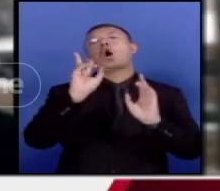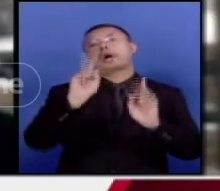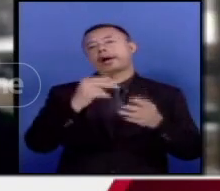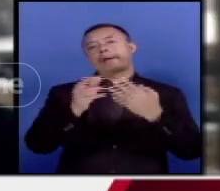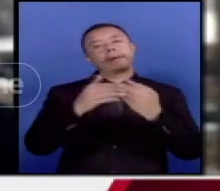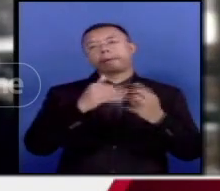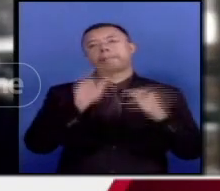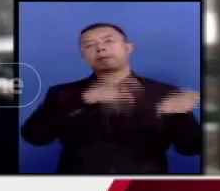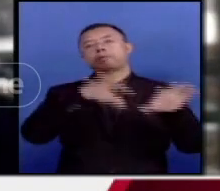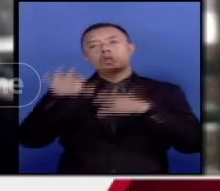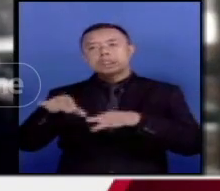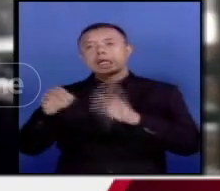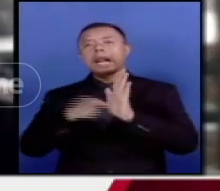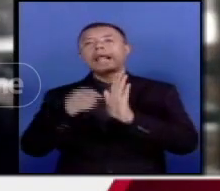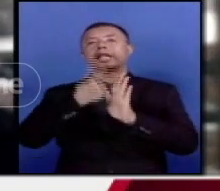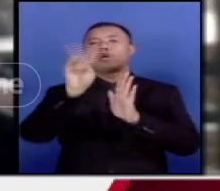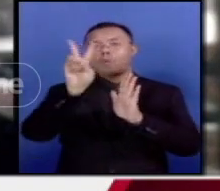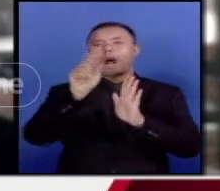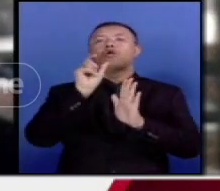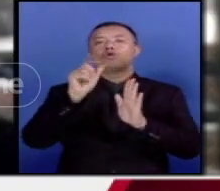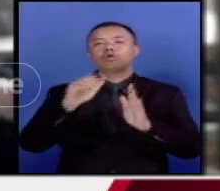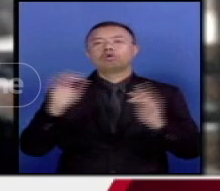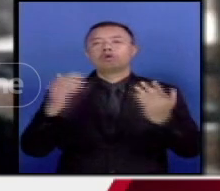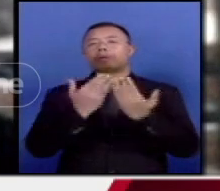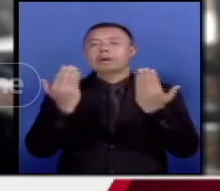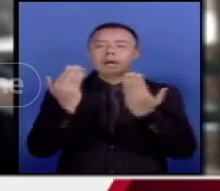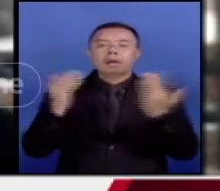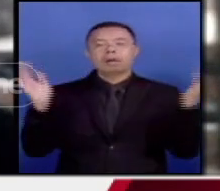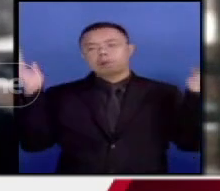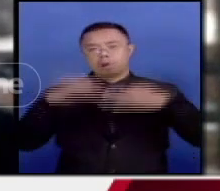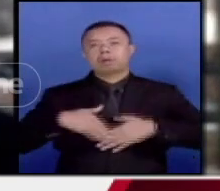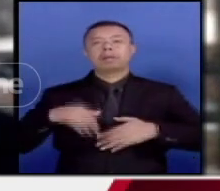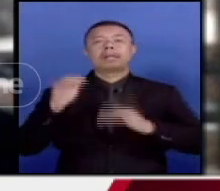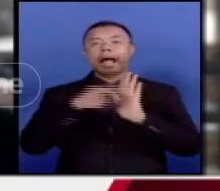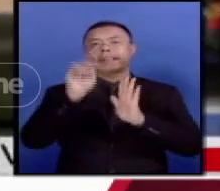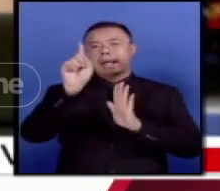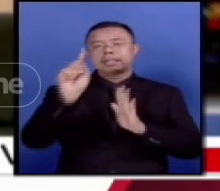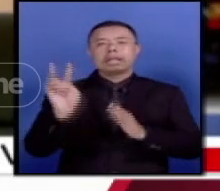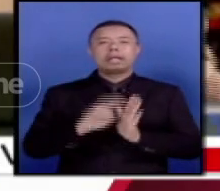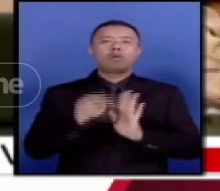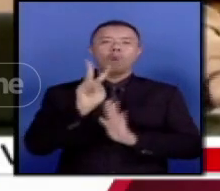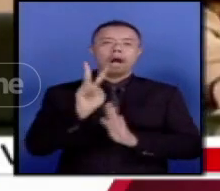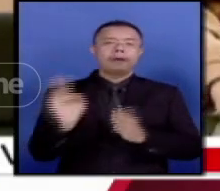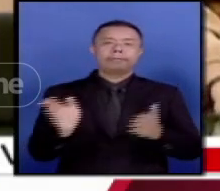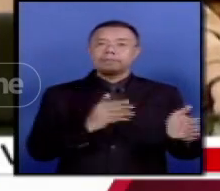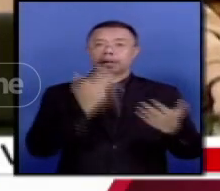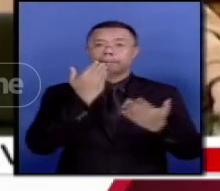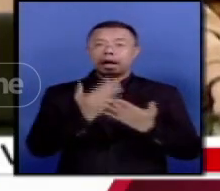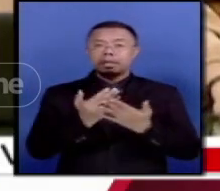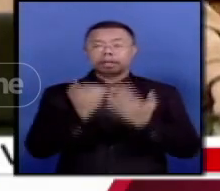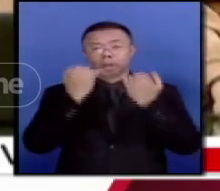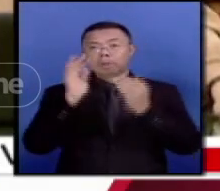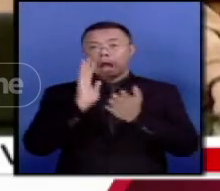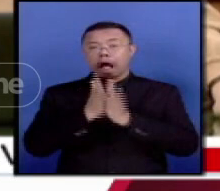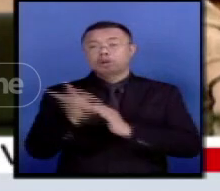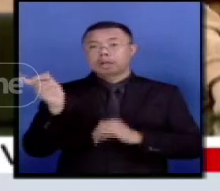tempat pengungsian dan Lantai duanya digunakan untuk tempat ibadah Baik terima kasih atas informasi langsung terus